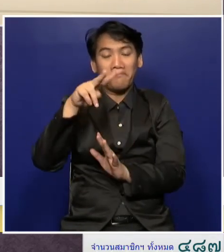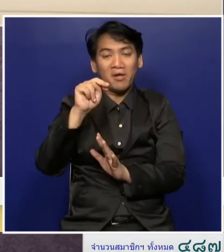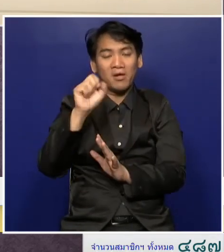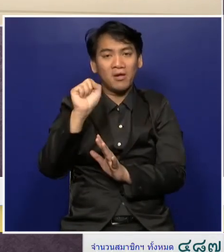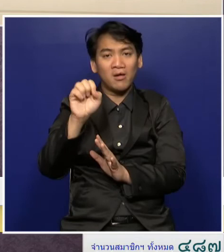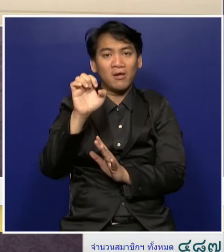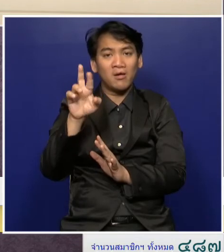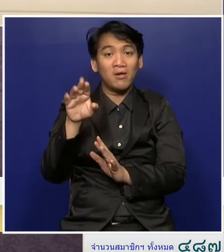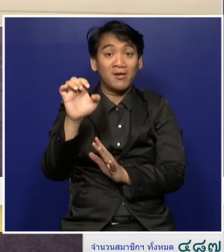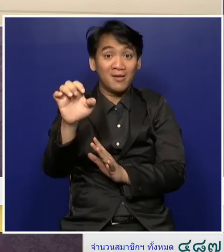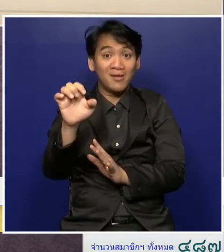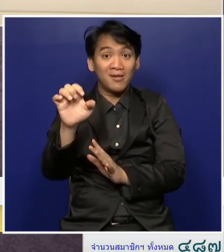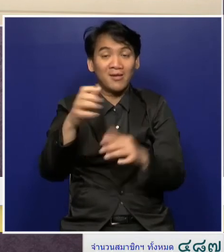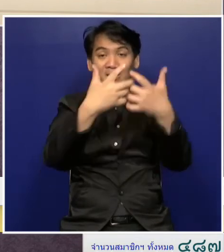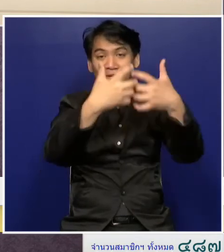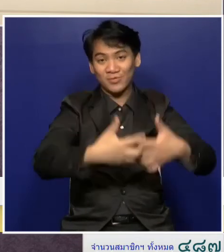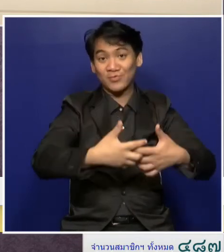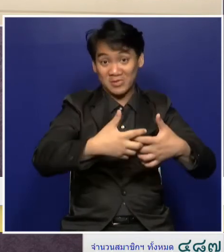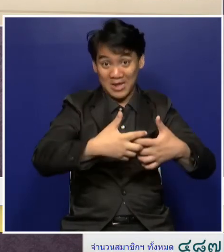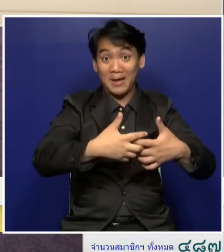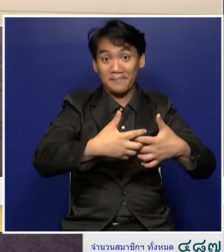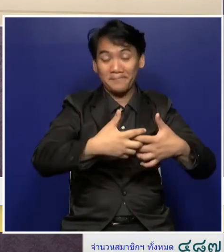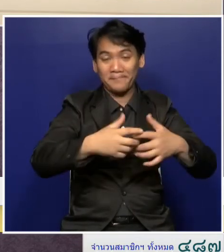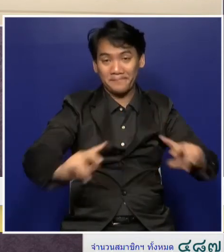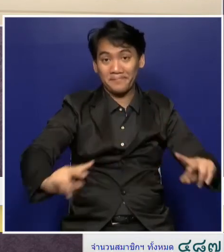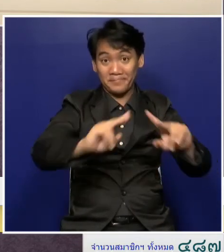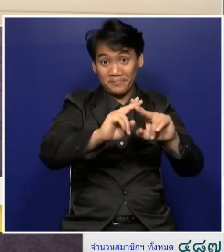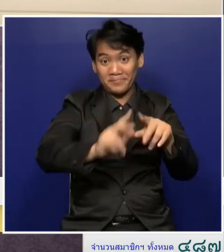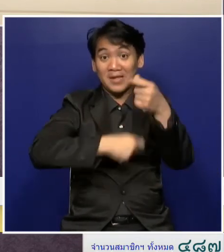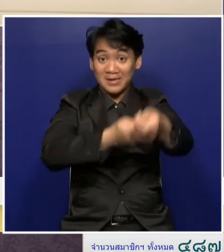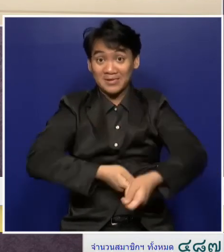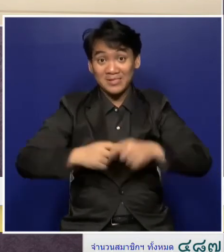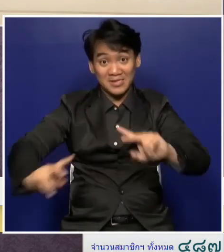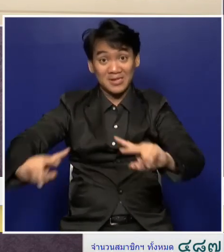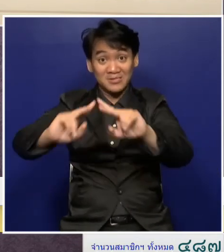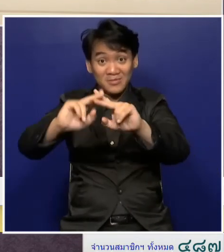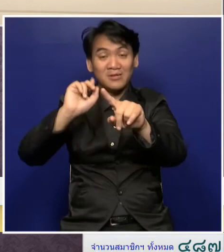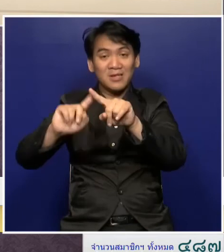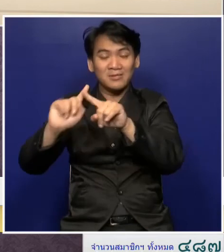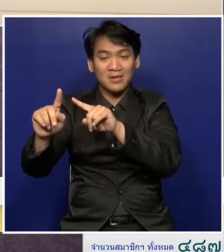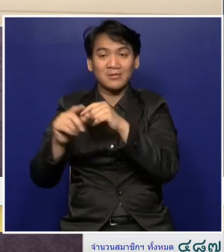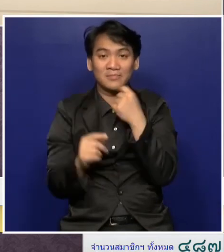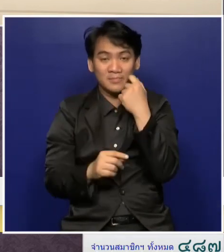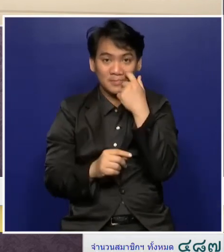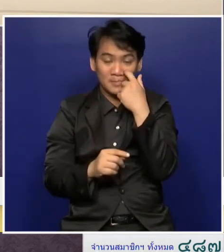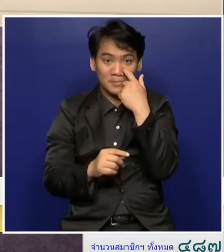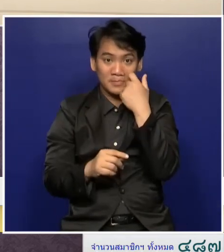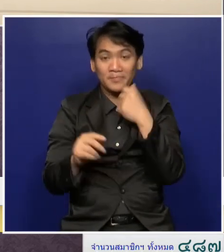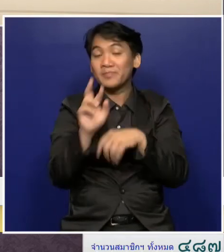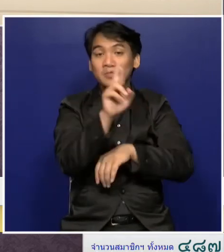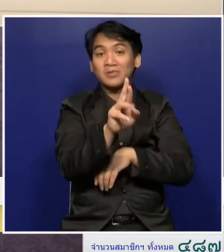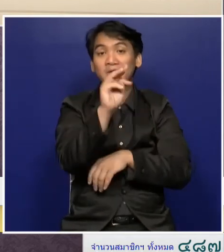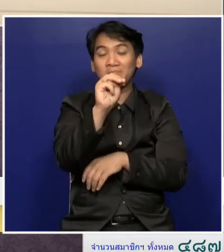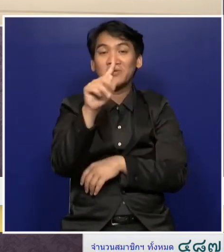หกรมกสงเกศวันนี้ผมกขอยืนยนว่าทกระสงเกศเอง ท่านรัฐมนตรีมนันยาไทยเศศ